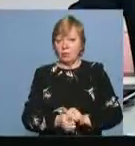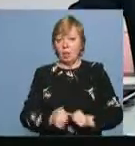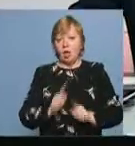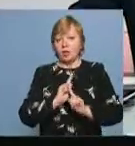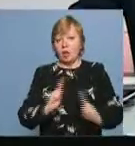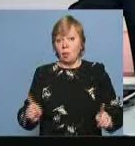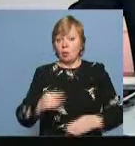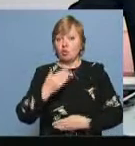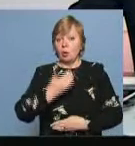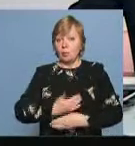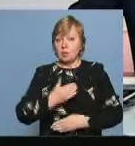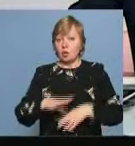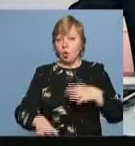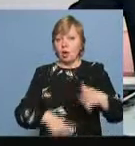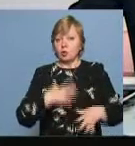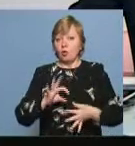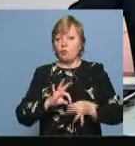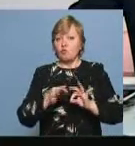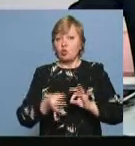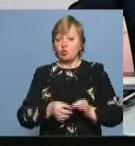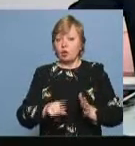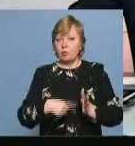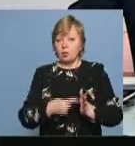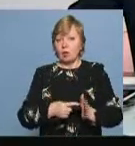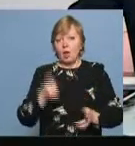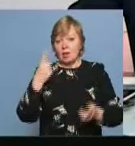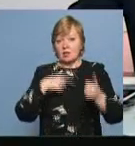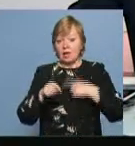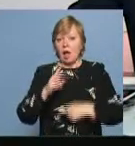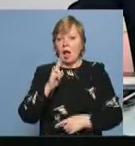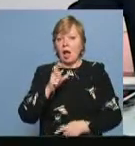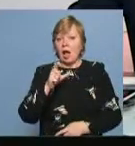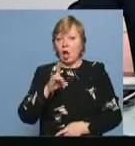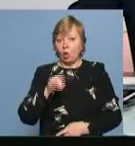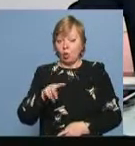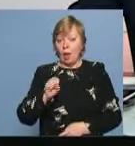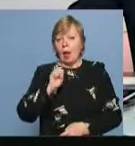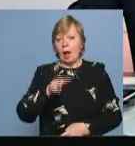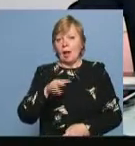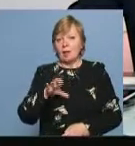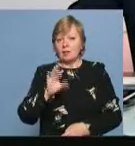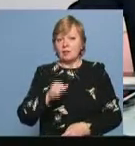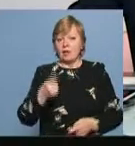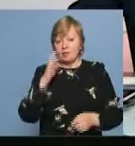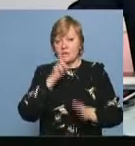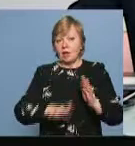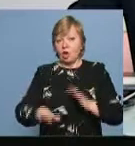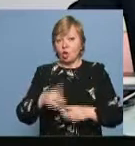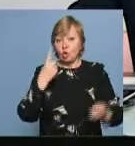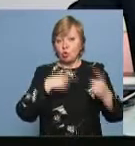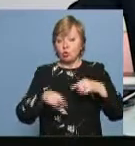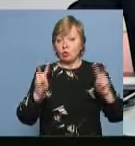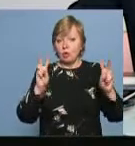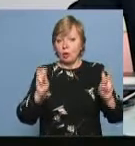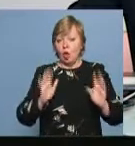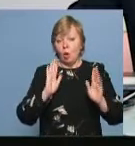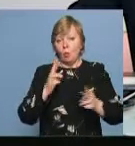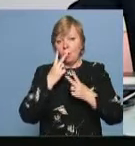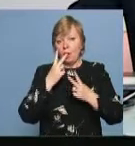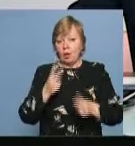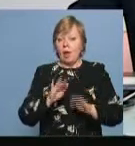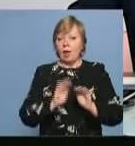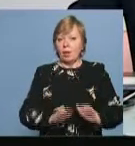Необычную постановку готовят в Ижевске. Сказку Льюиса Кэрролла «Алиса в стране чудес» ижевскому зрителю представят ребята с